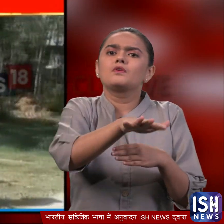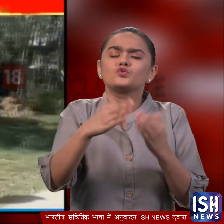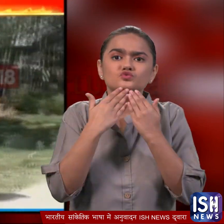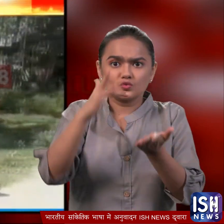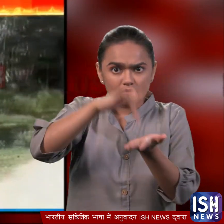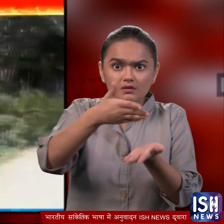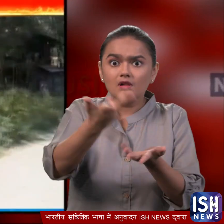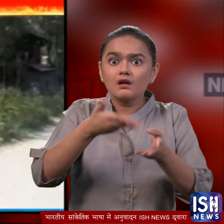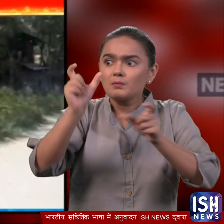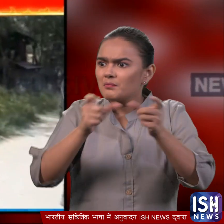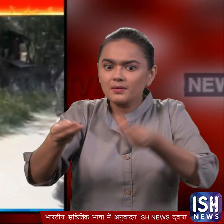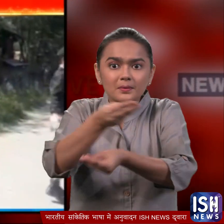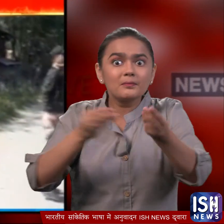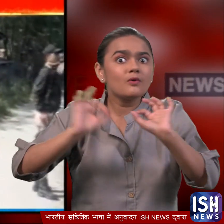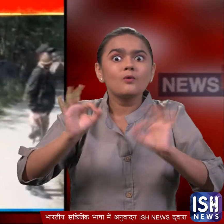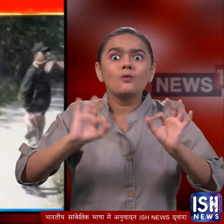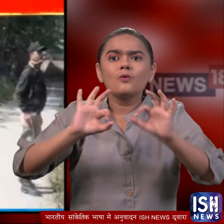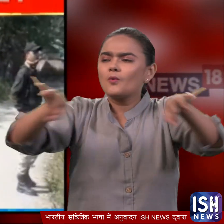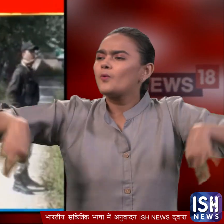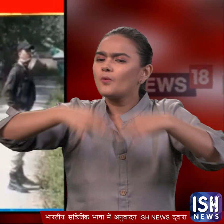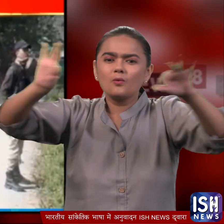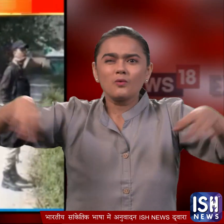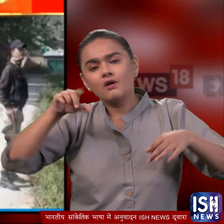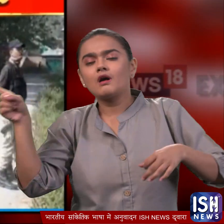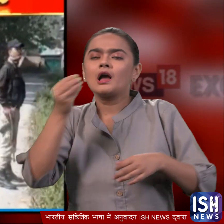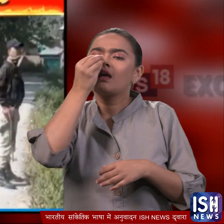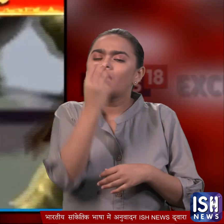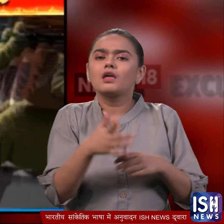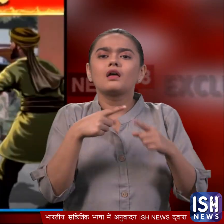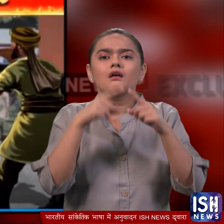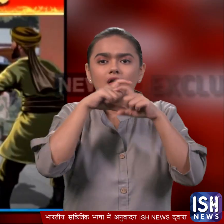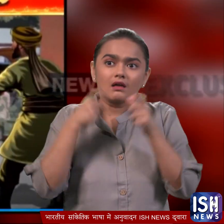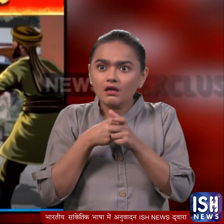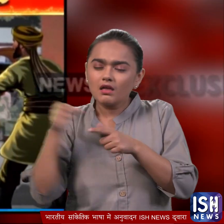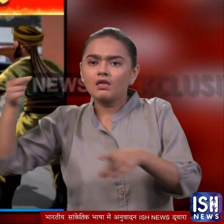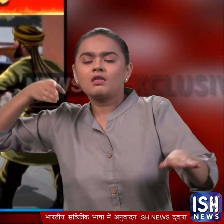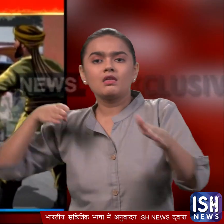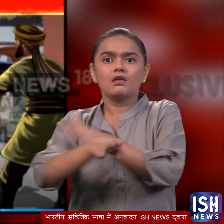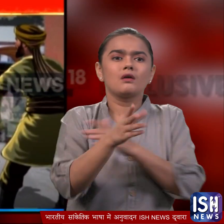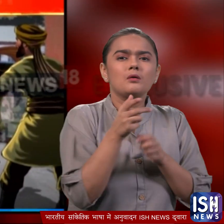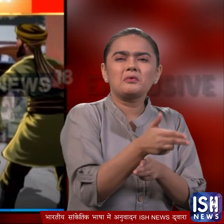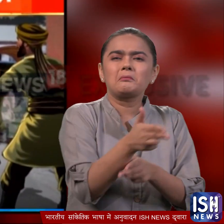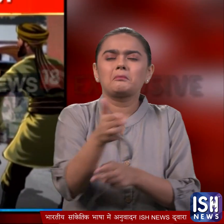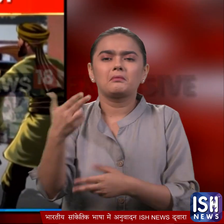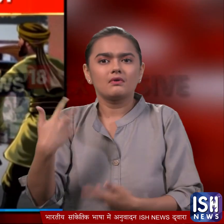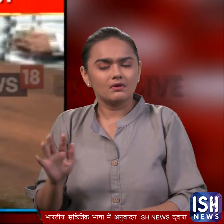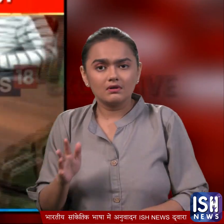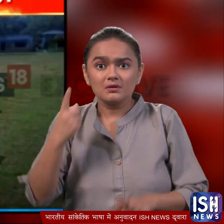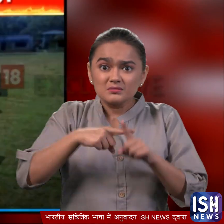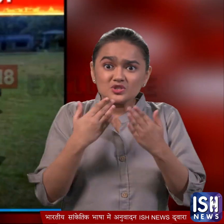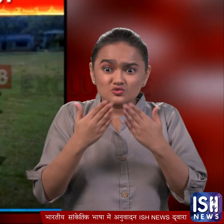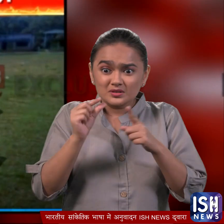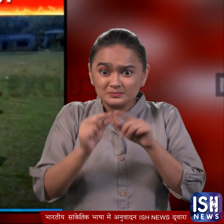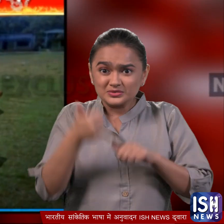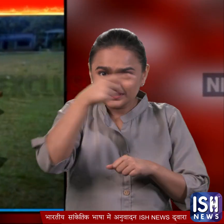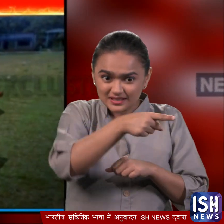इलाके में है, जहां दूर दूर तक आबादी नहीं है, न कोई चहल पहल है न कोई बाजार। इसीलिए आतंकी स्कूल में बेधड़क दाखिल हो गए। बताया